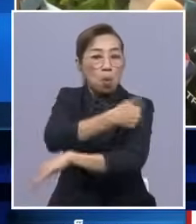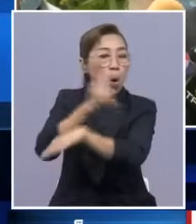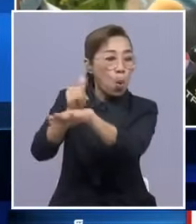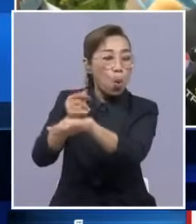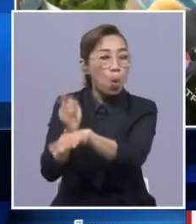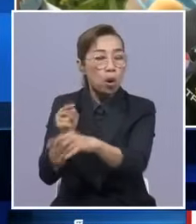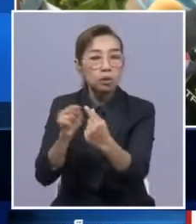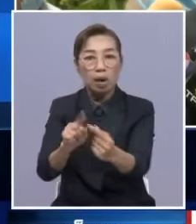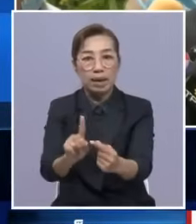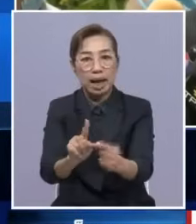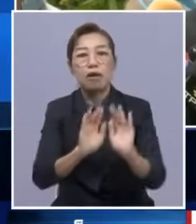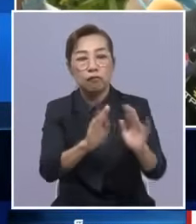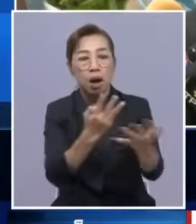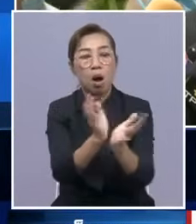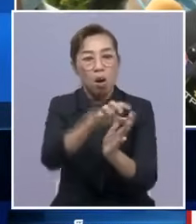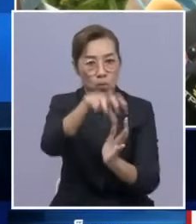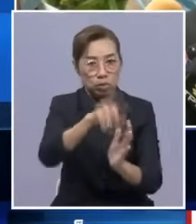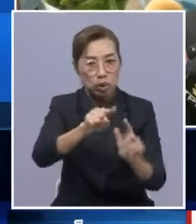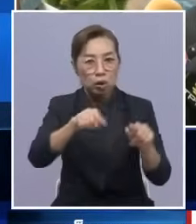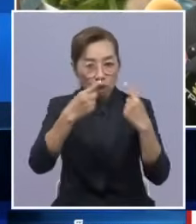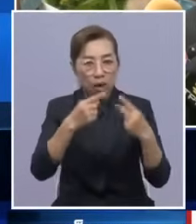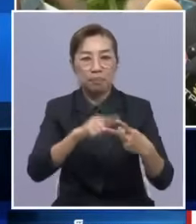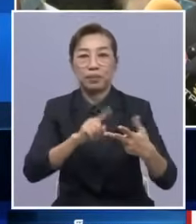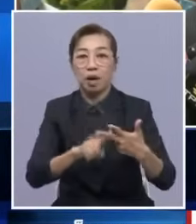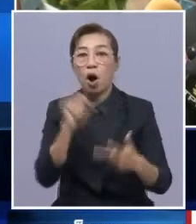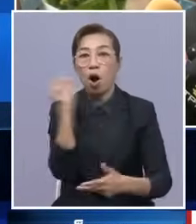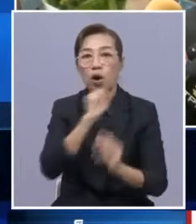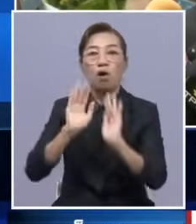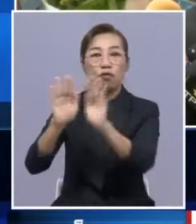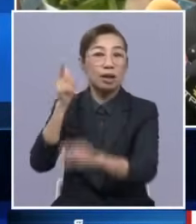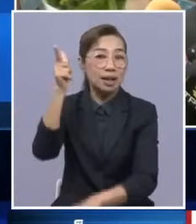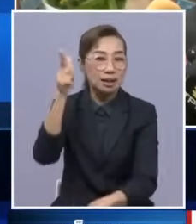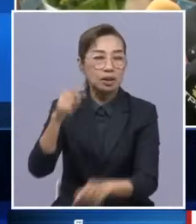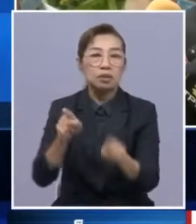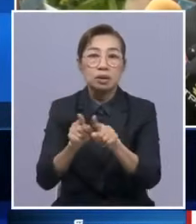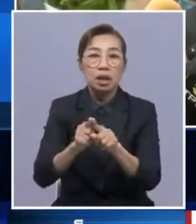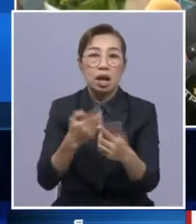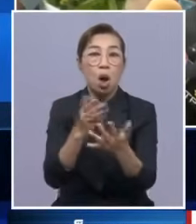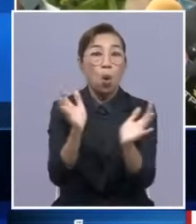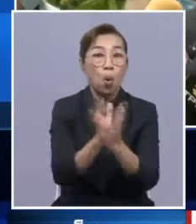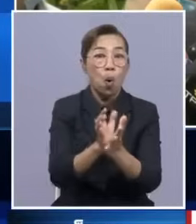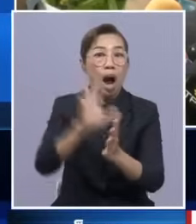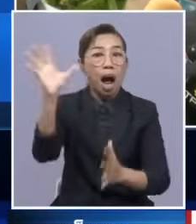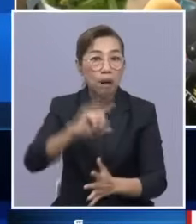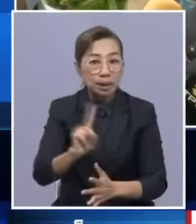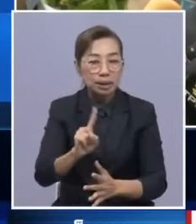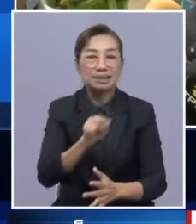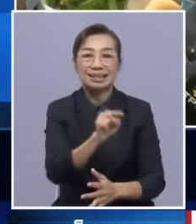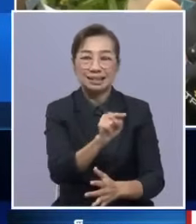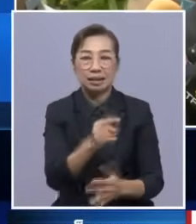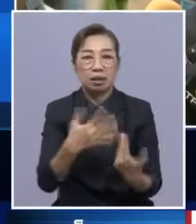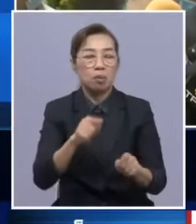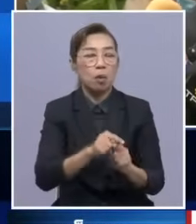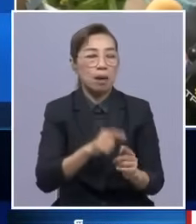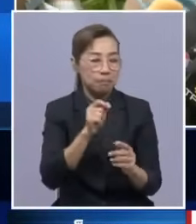รือไม่นะคะแล้วก็ฝากเพลง1เพลงไปให้คุณทักษิณด้วยชื่อเพลงว่ามาจากคุกเป็นเพลงที่คุณเทพไทยเนี่ยแต่งขึ้นมา